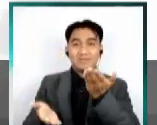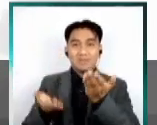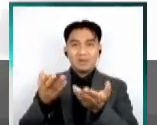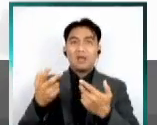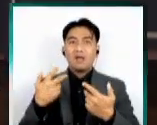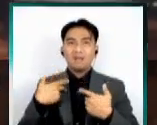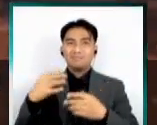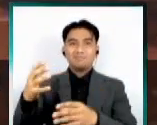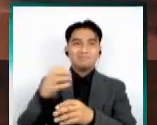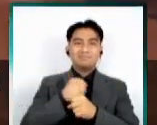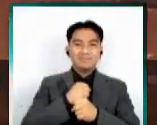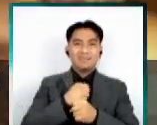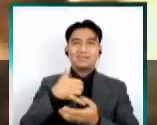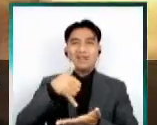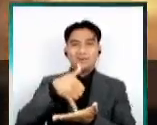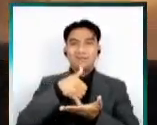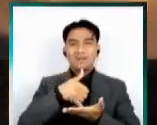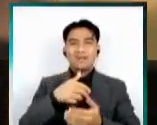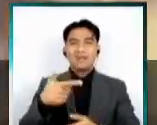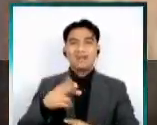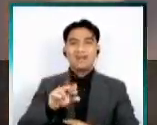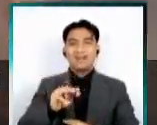nominations.